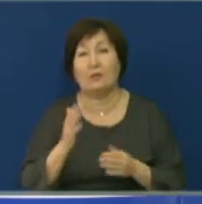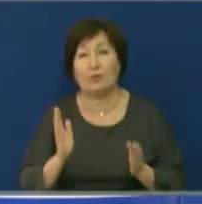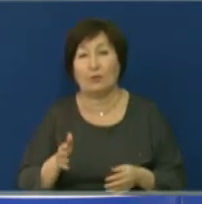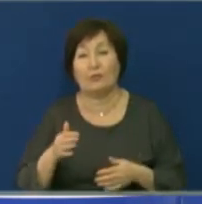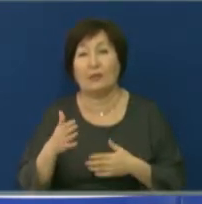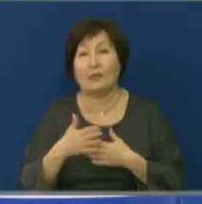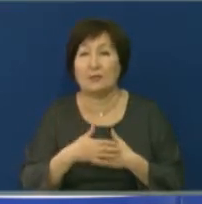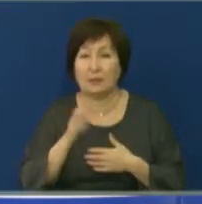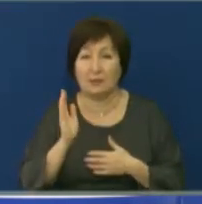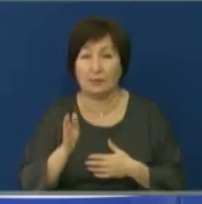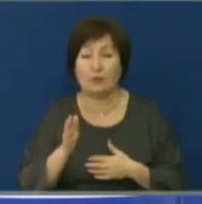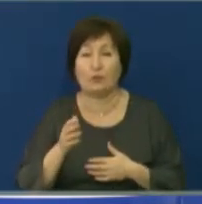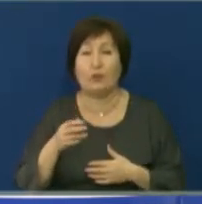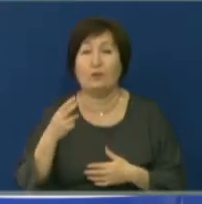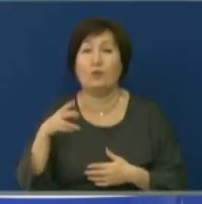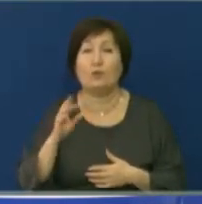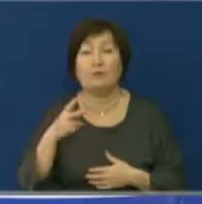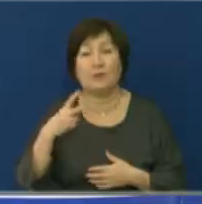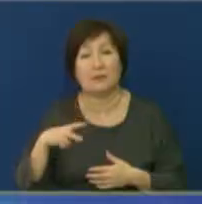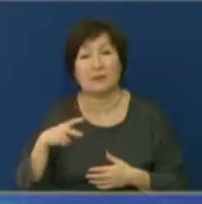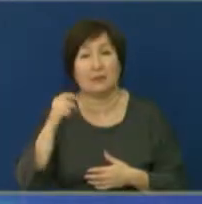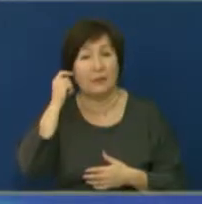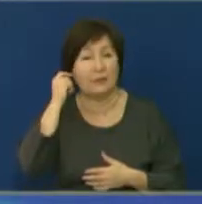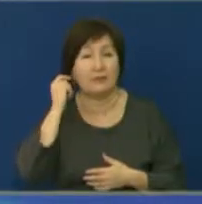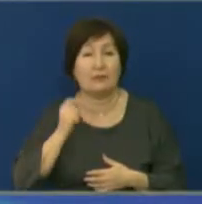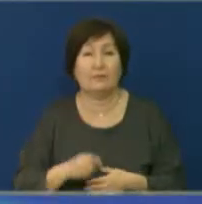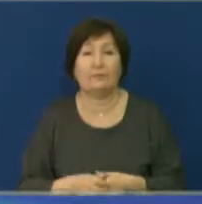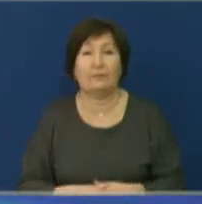до 20 лет, либо пожизненное лишение свободы.